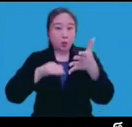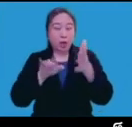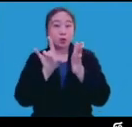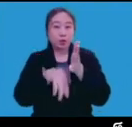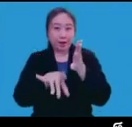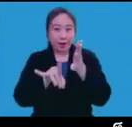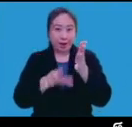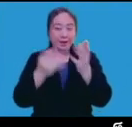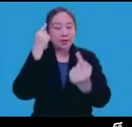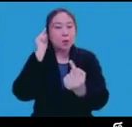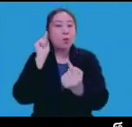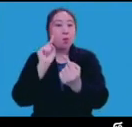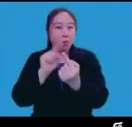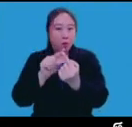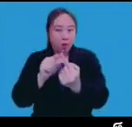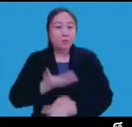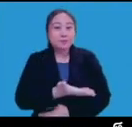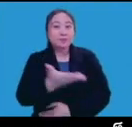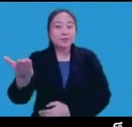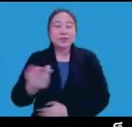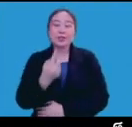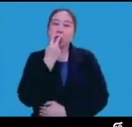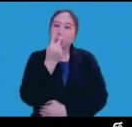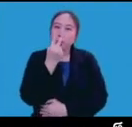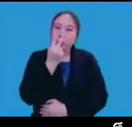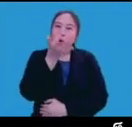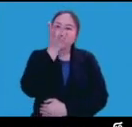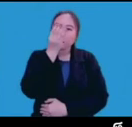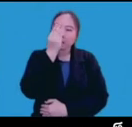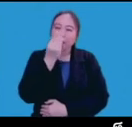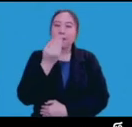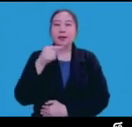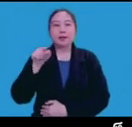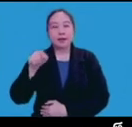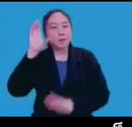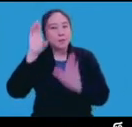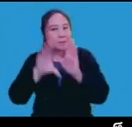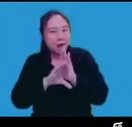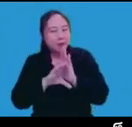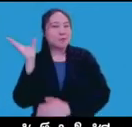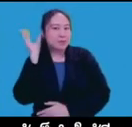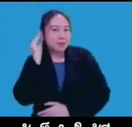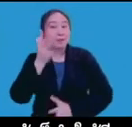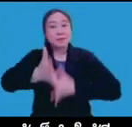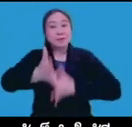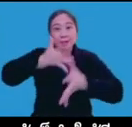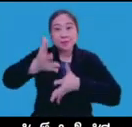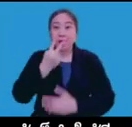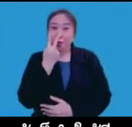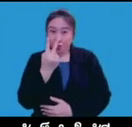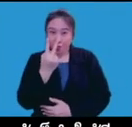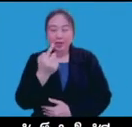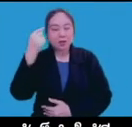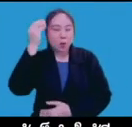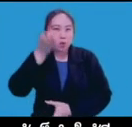แล้วนะครับก็หวังว่าท่านผู้รับชมผู้รับฟังทั้งผ่านทางภาพทางเสียงแล้วก็ทางภาษามือนะครับจ